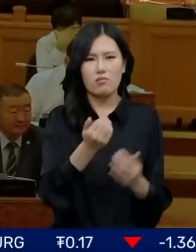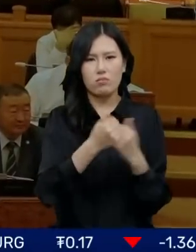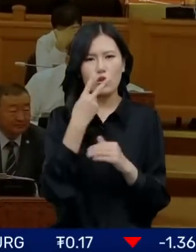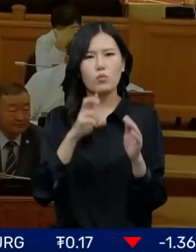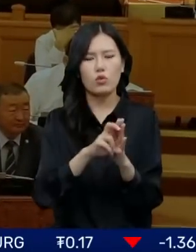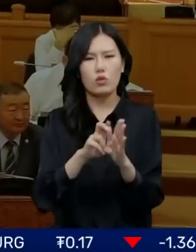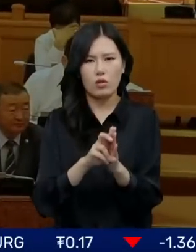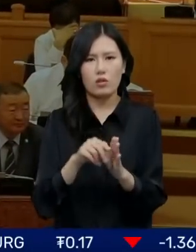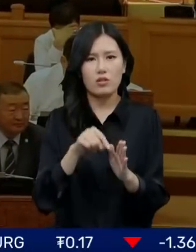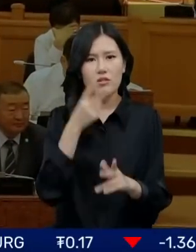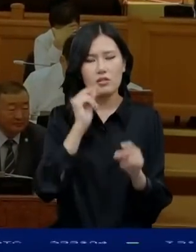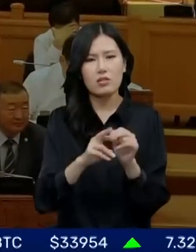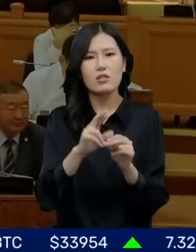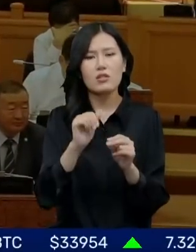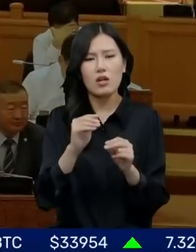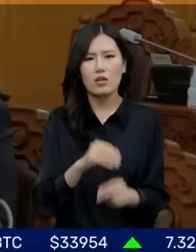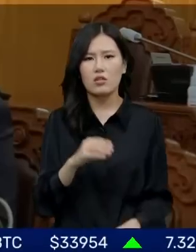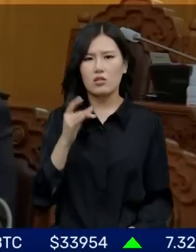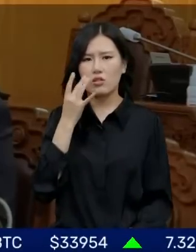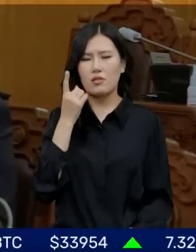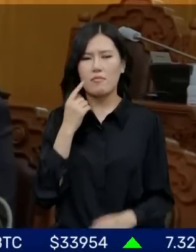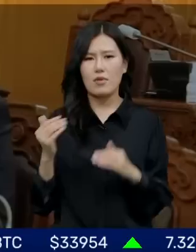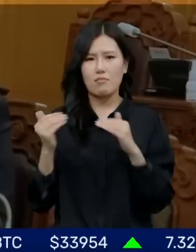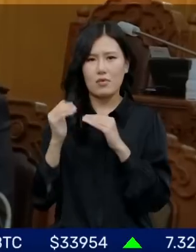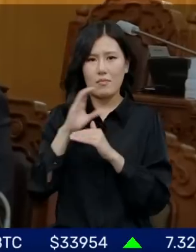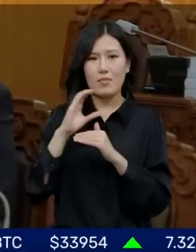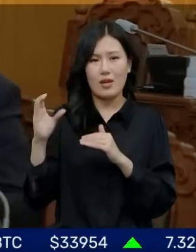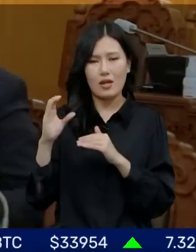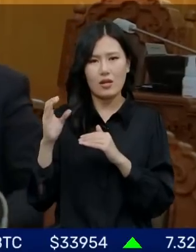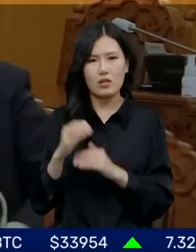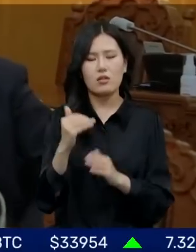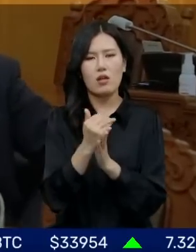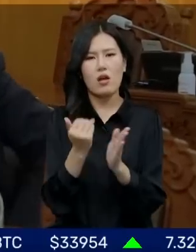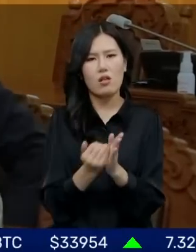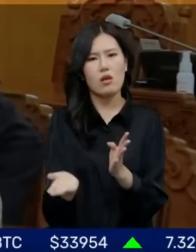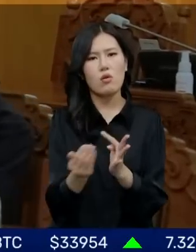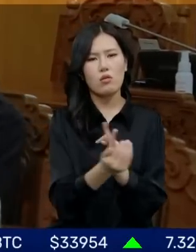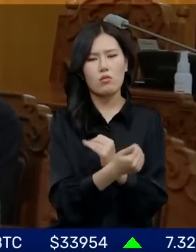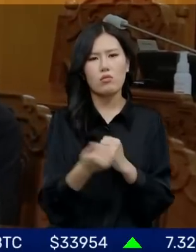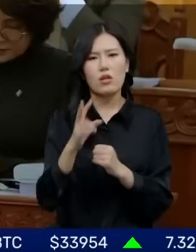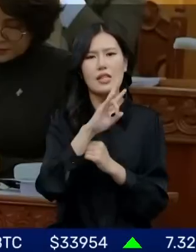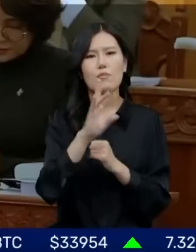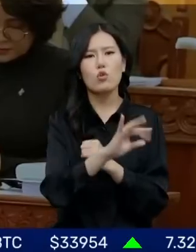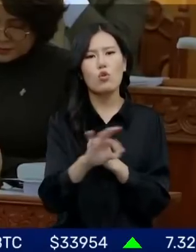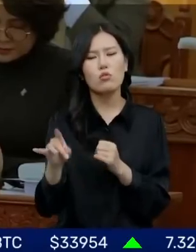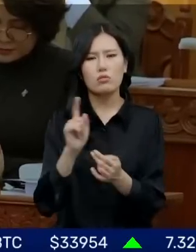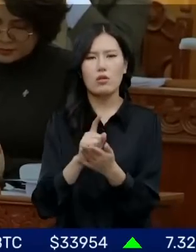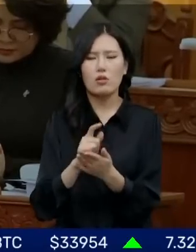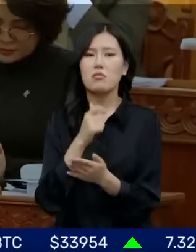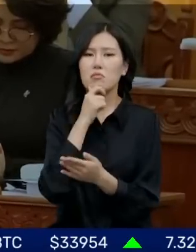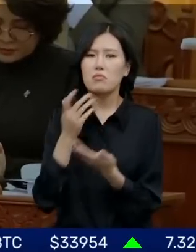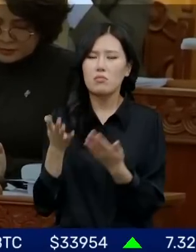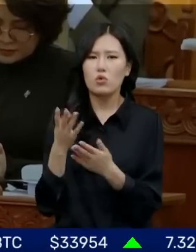үндэсний хороо улс төрийн намуудаас за гендерийн квот болоод санхүүжилтийн талаар тайлан хүлээ авах юм байна. За хэрвээ хувь тусгагдсан шаардлагыг хангаагүй